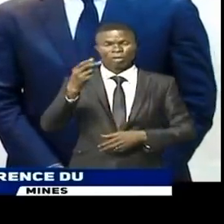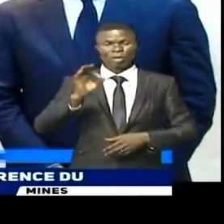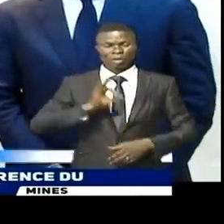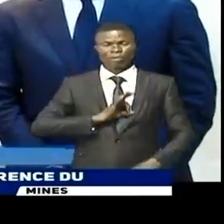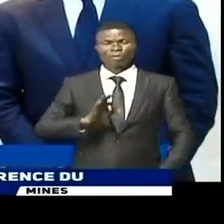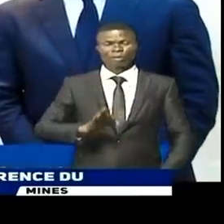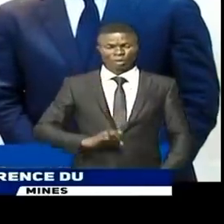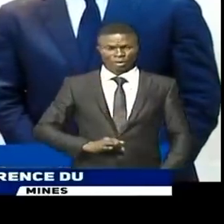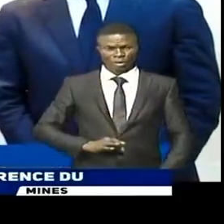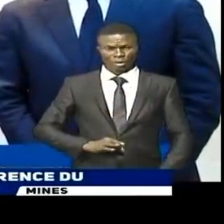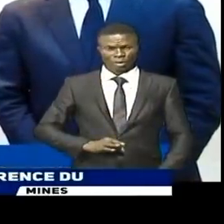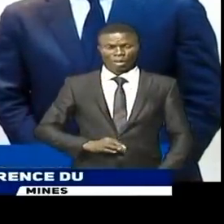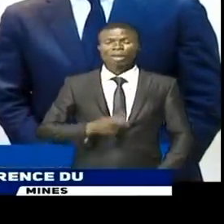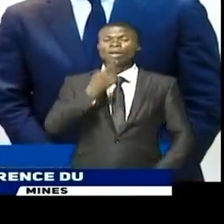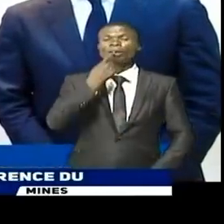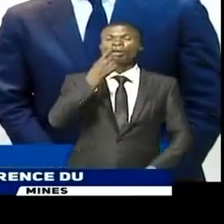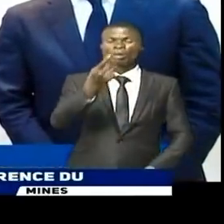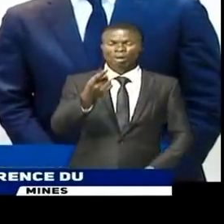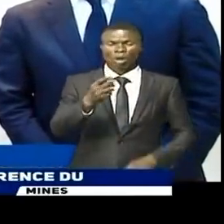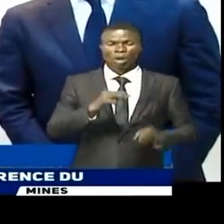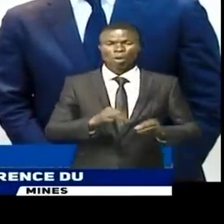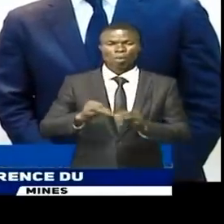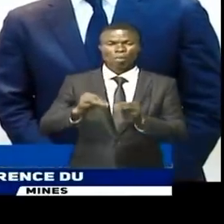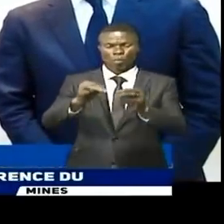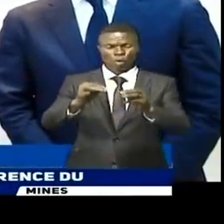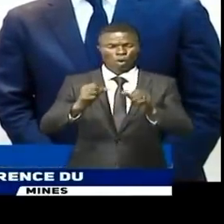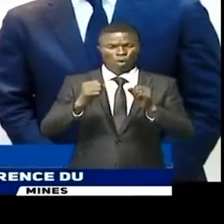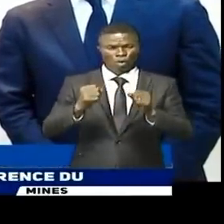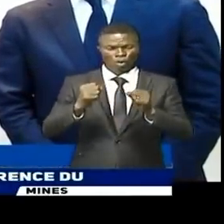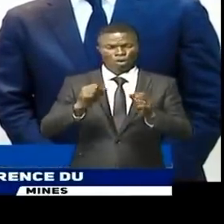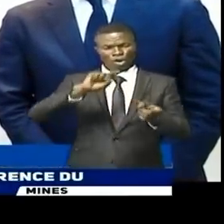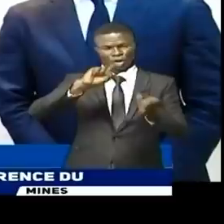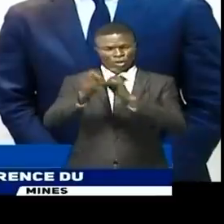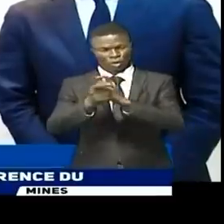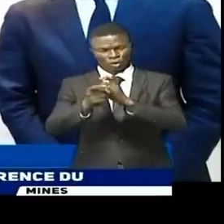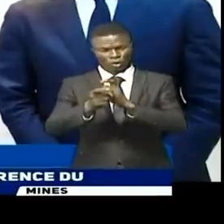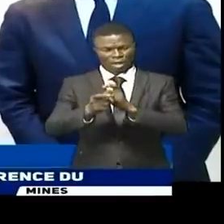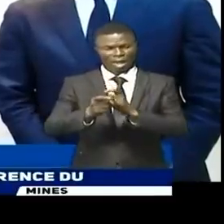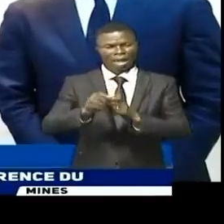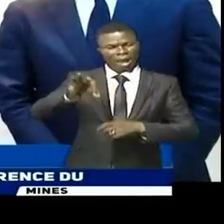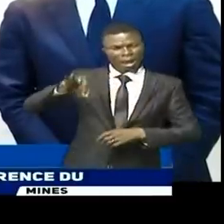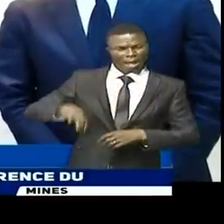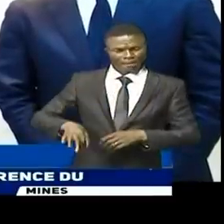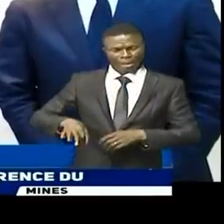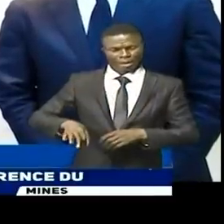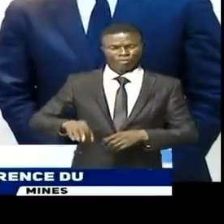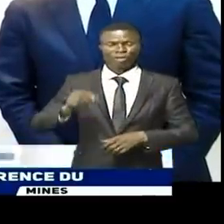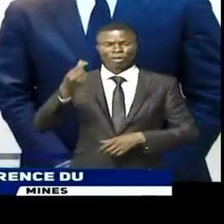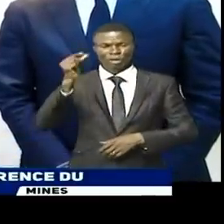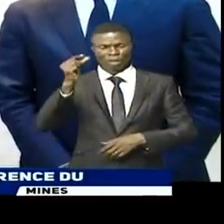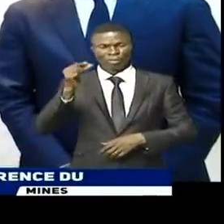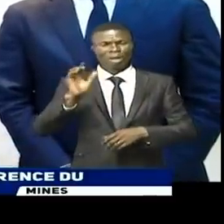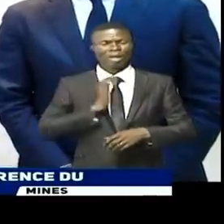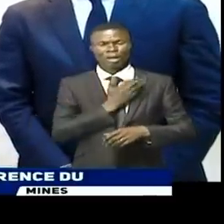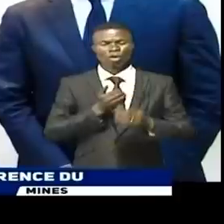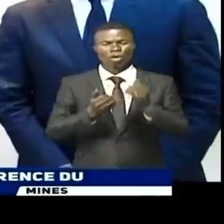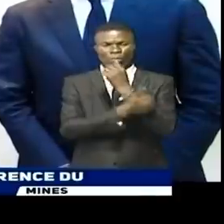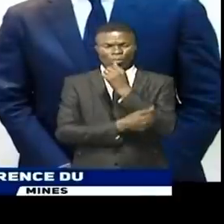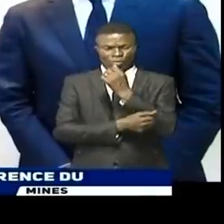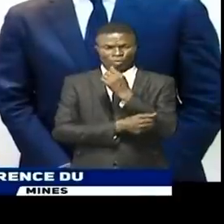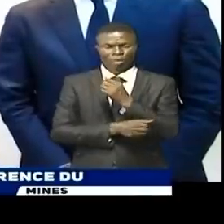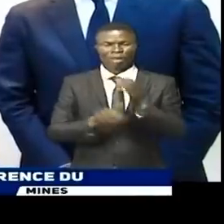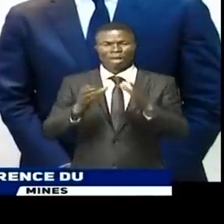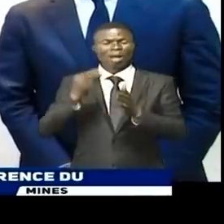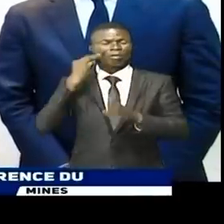qui a parlé justement de la manière de pouvoir améliorer les revenus provenant du secteur extractif c'est de voir avec le ministère des mines